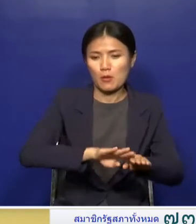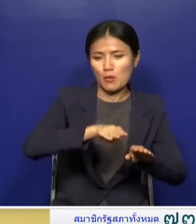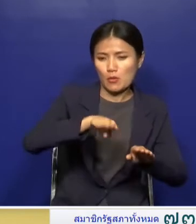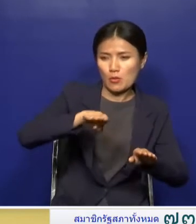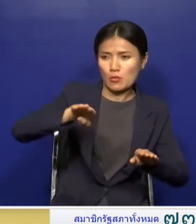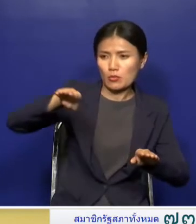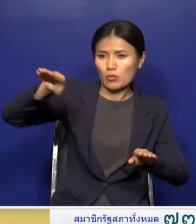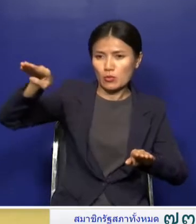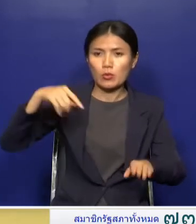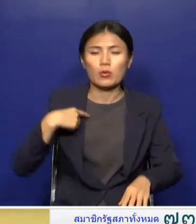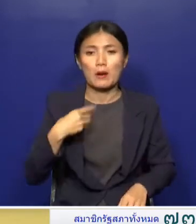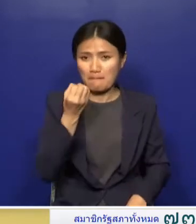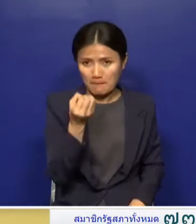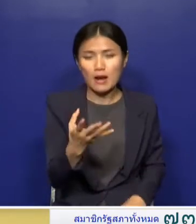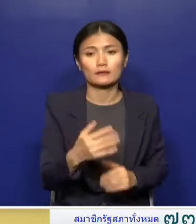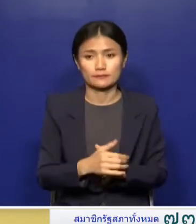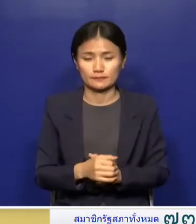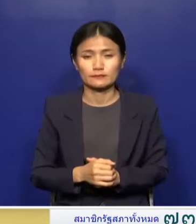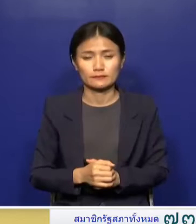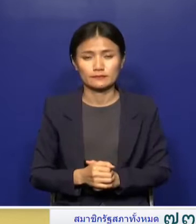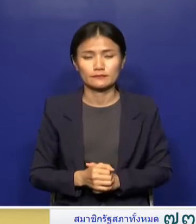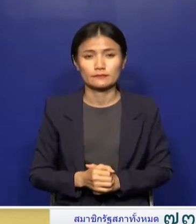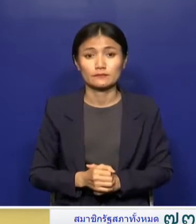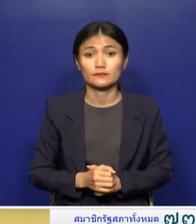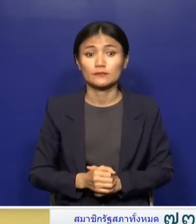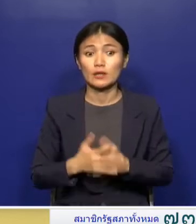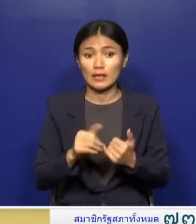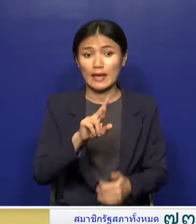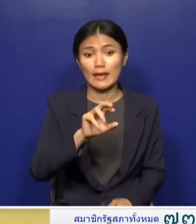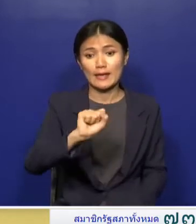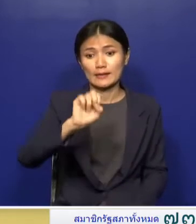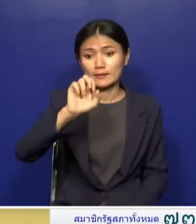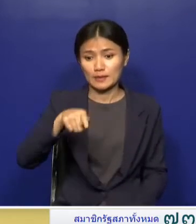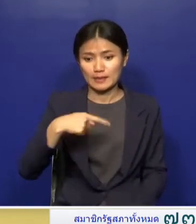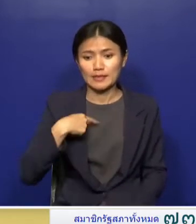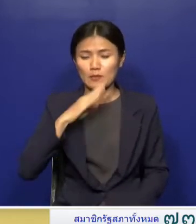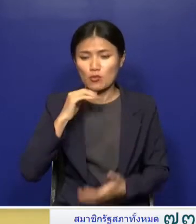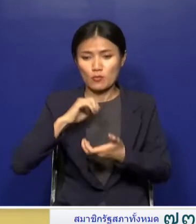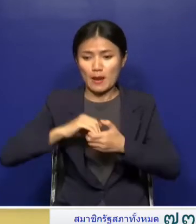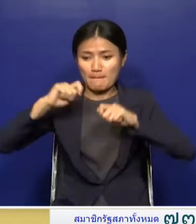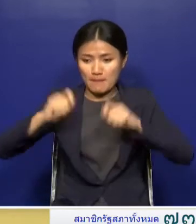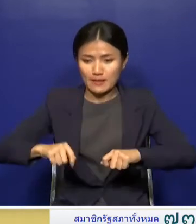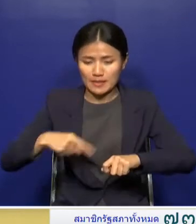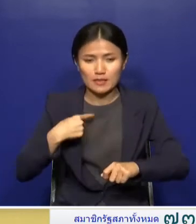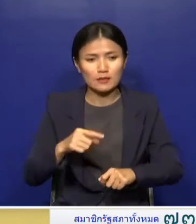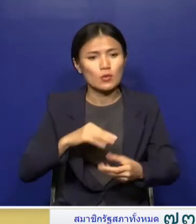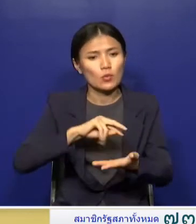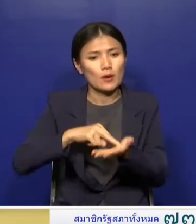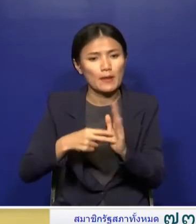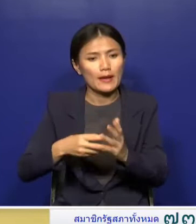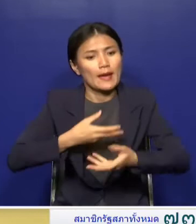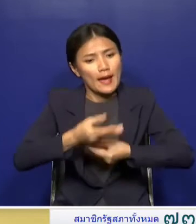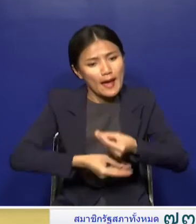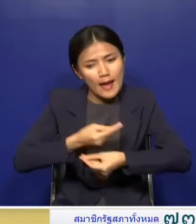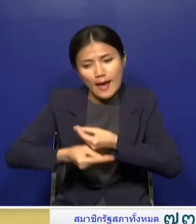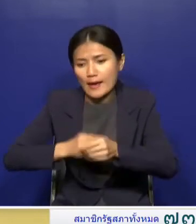ในโลกเพรนั้นการมีข้อสตรงนี้กถกวาวธมตลาดนมีความลนไหได้มากขึ้นเป็ที่น่